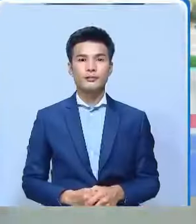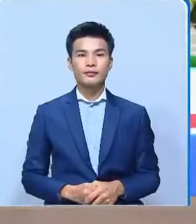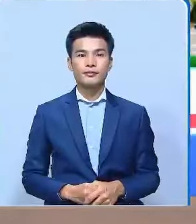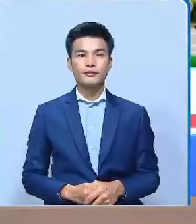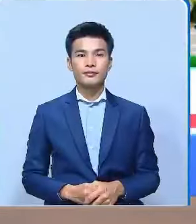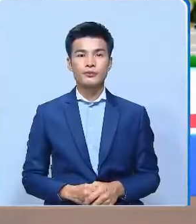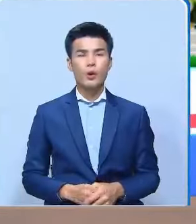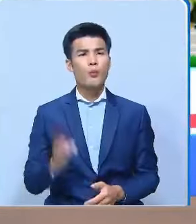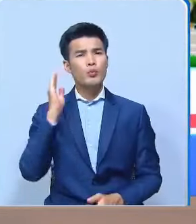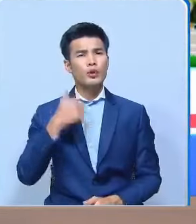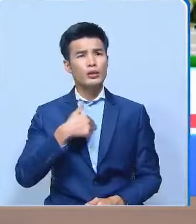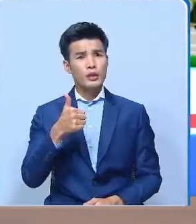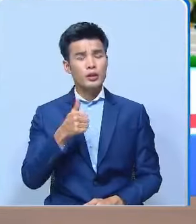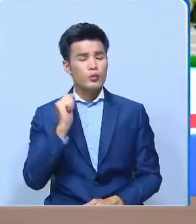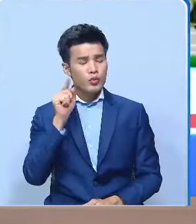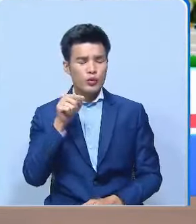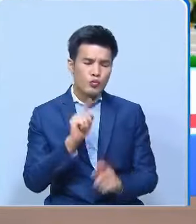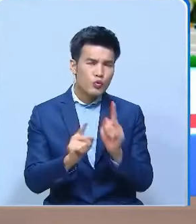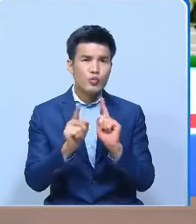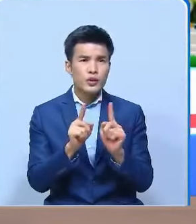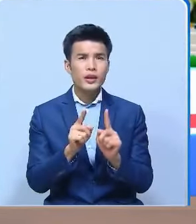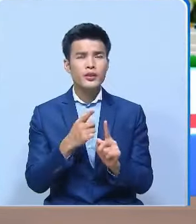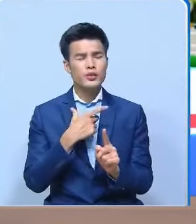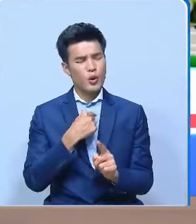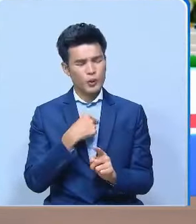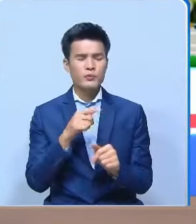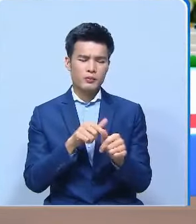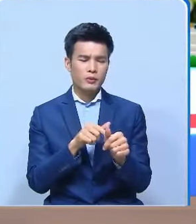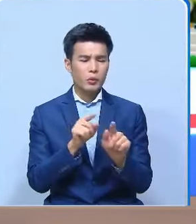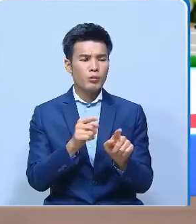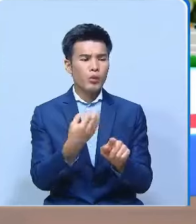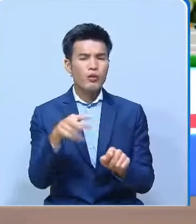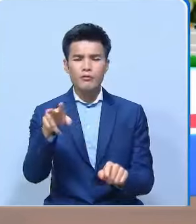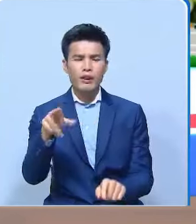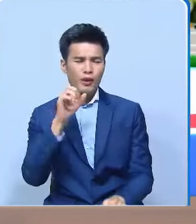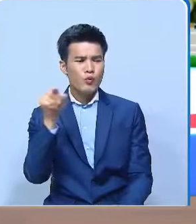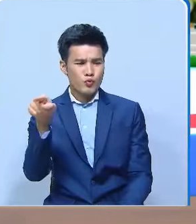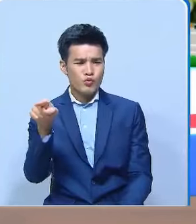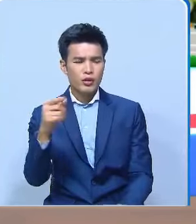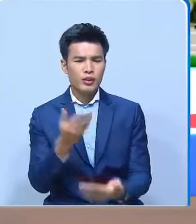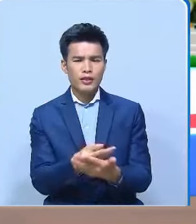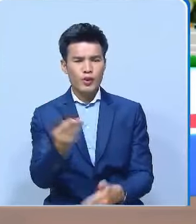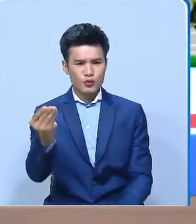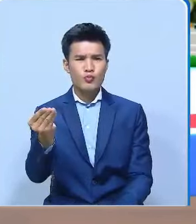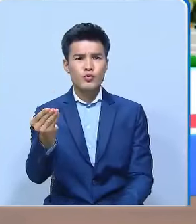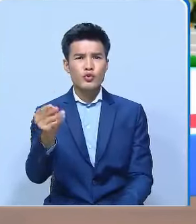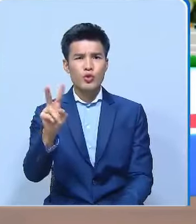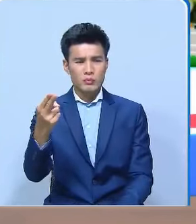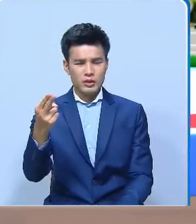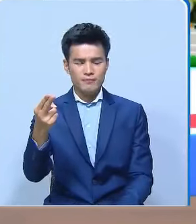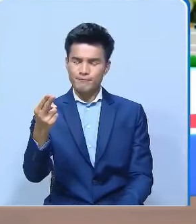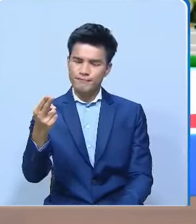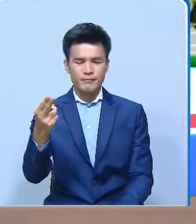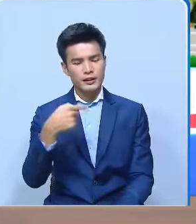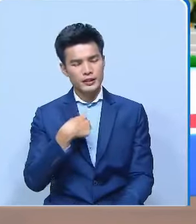องราวของหนุ่มใจดีพูดคุยกับผู้หญิงคนหนึ่งแล้วเหมือนกับก็แบบชอบพอแต่ทางฝั่งนั้นเขาบอกเขาเลิกกับแฟนไม่ได้เพราะไปติดเงินแฟนอยู ่เหมือนละครเลยนะ ไ